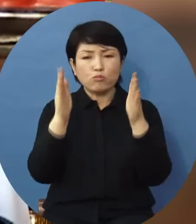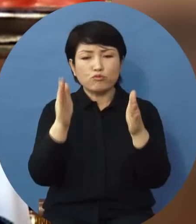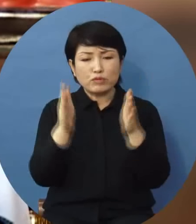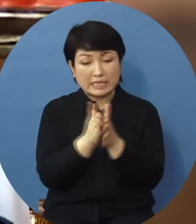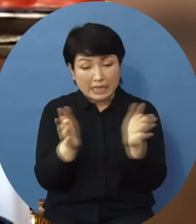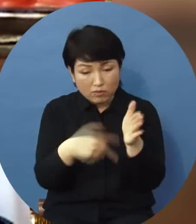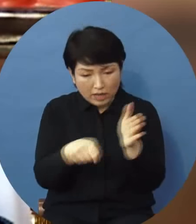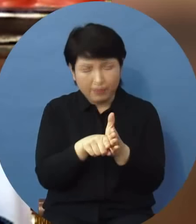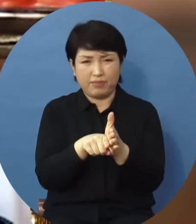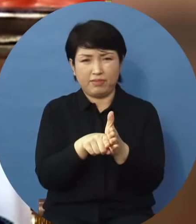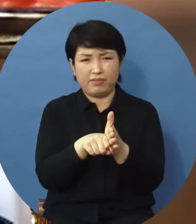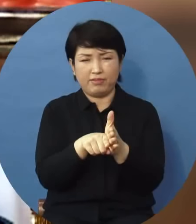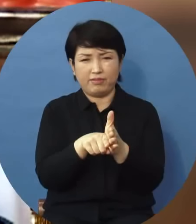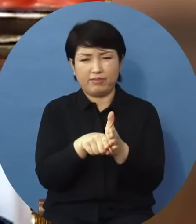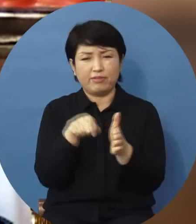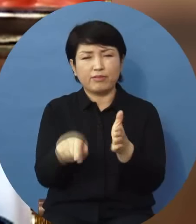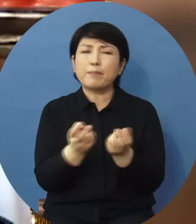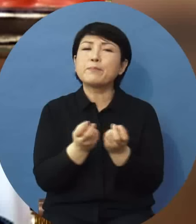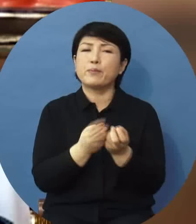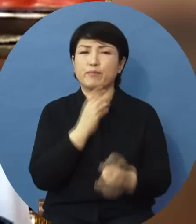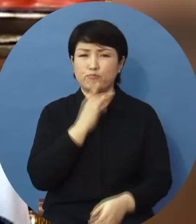하나의 출발이다.